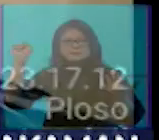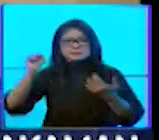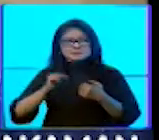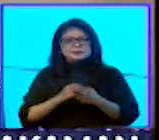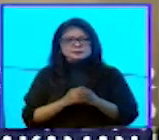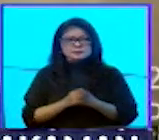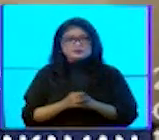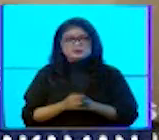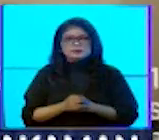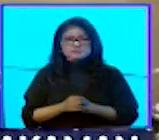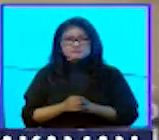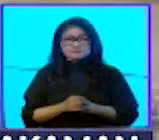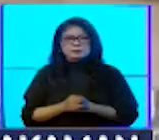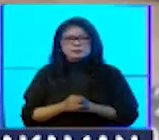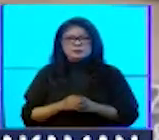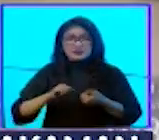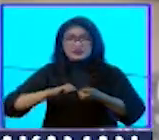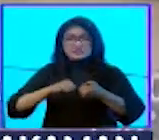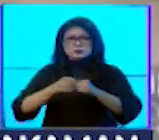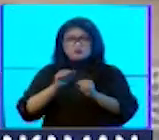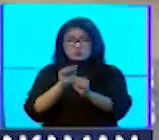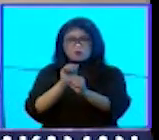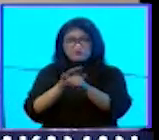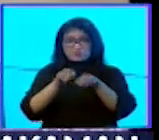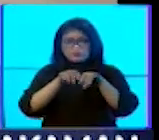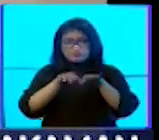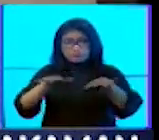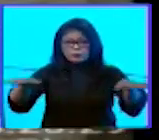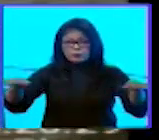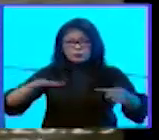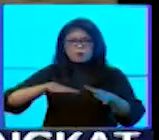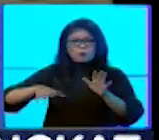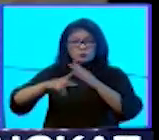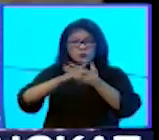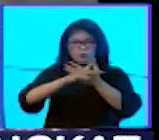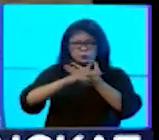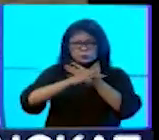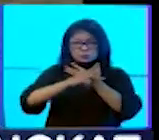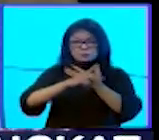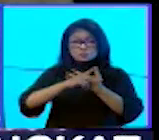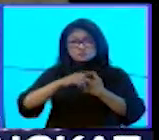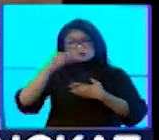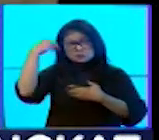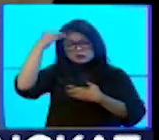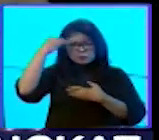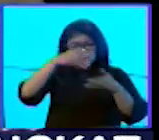Setelah kasus COVID-19 kembali meledak di Kabupaten Kudus sepekan terakhir, tim relawan semakin kewalahan memakamkan jenazah